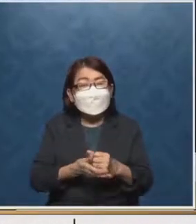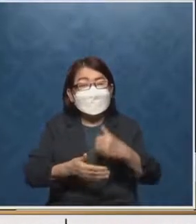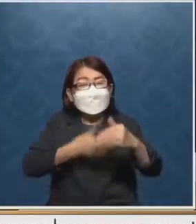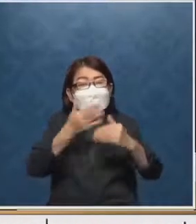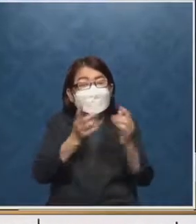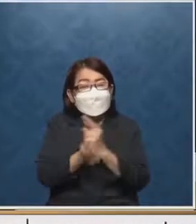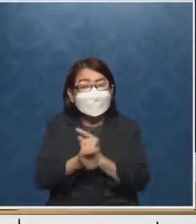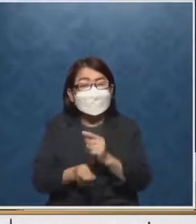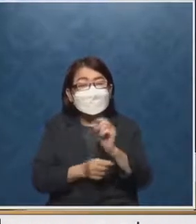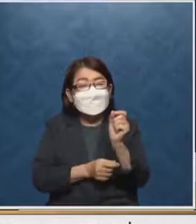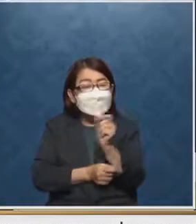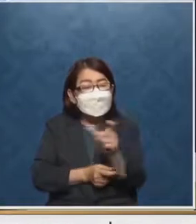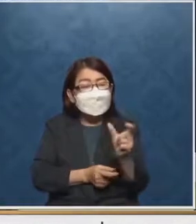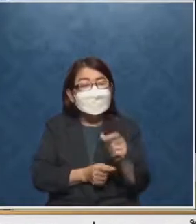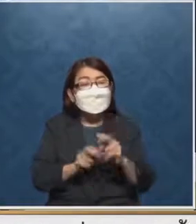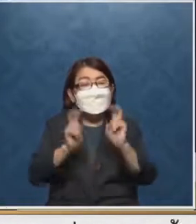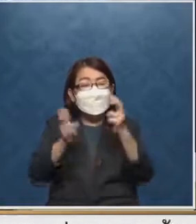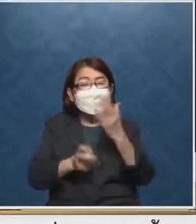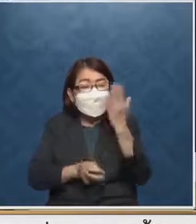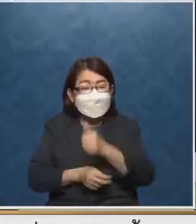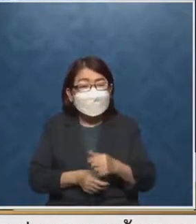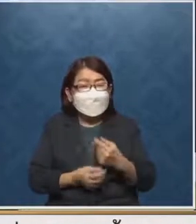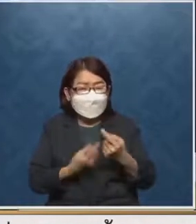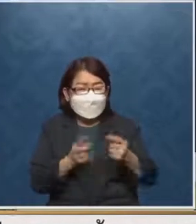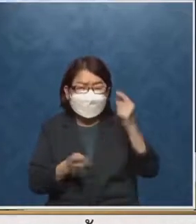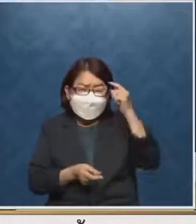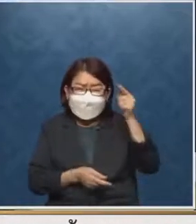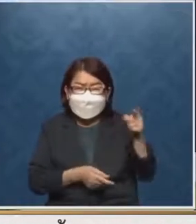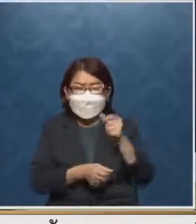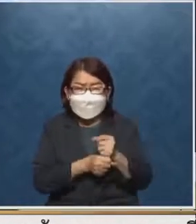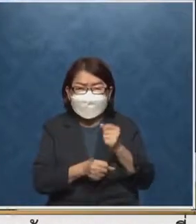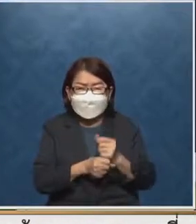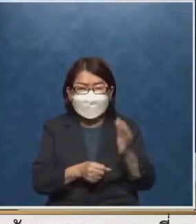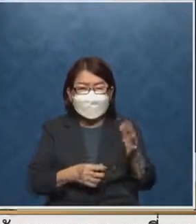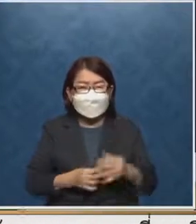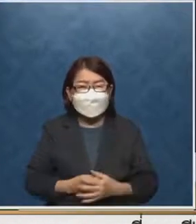ข้อไว้ดีแต่ท่านผมคิดว่าท่านไม่ทำนะ